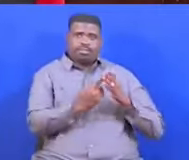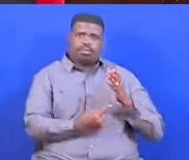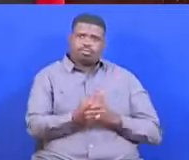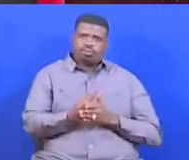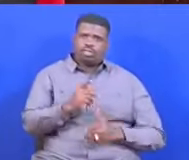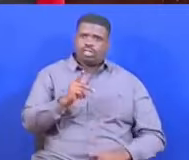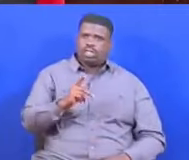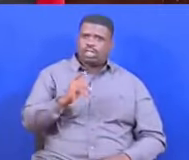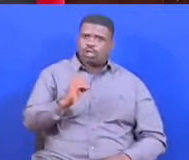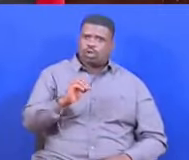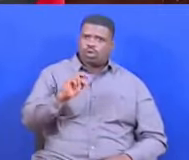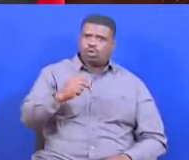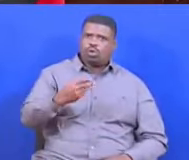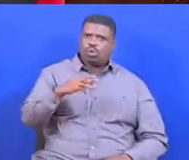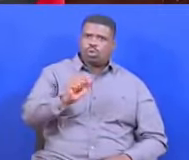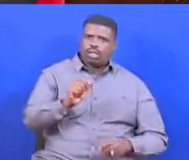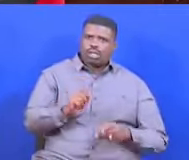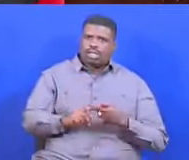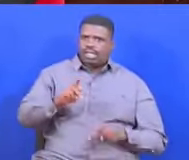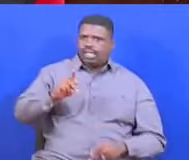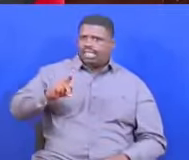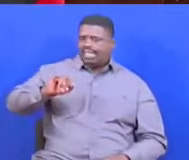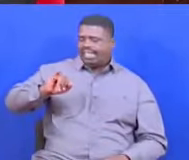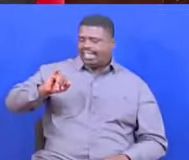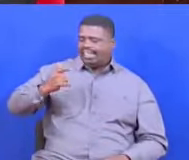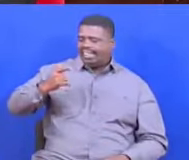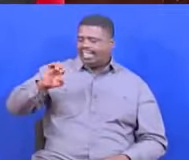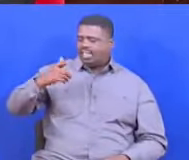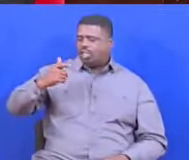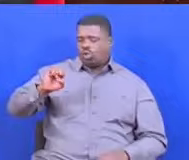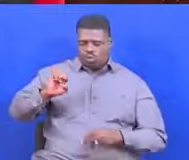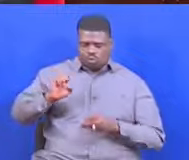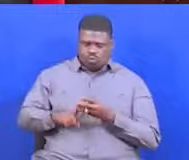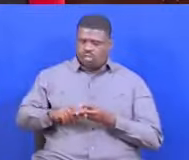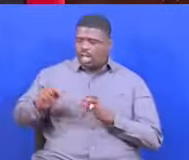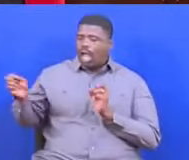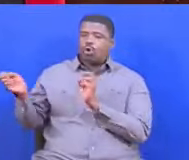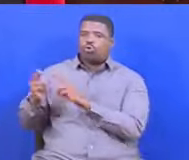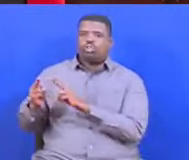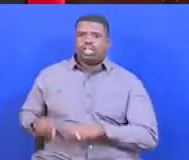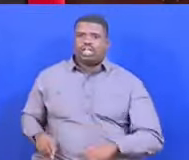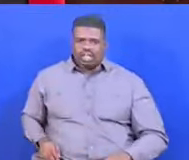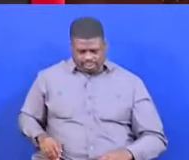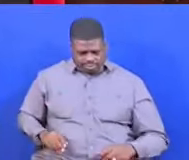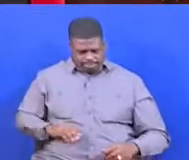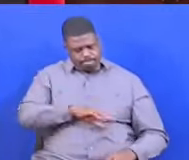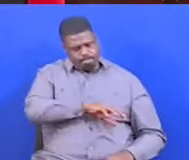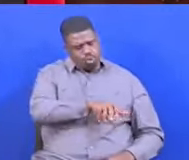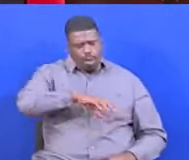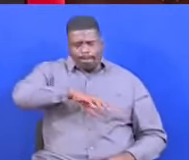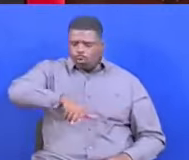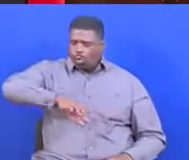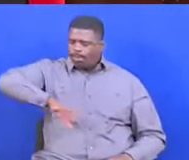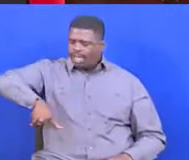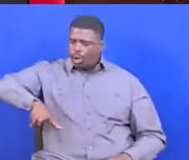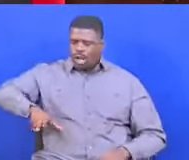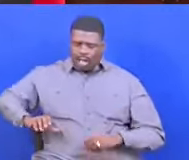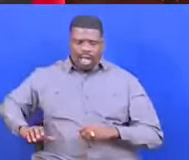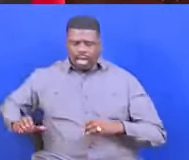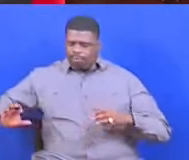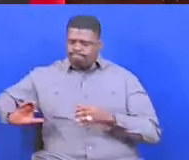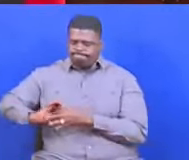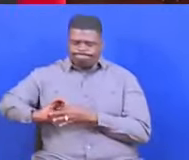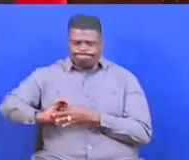Kongwa, Kiteto, Simanjiro, Arusha ni barabara inayounganisha karibu mikoa mitatu.